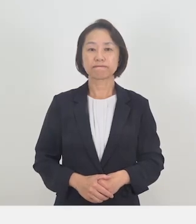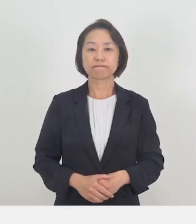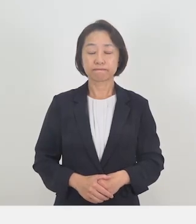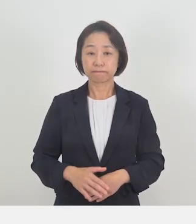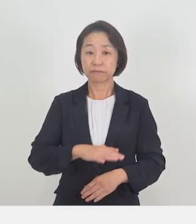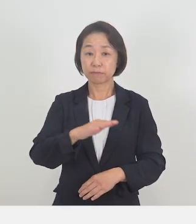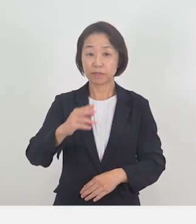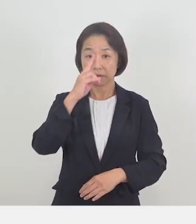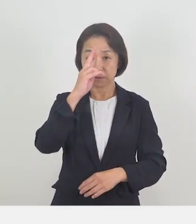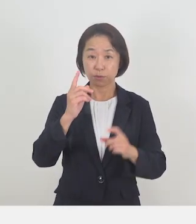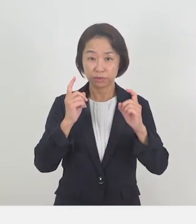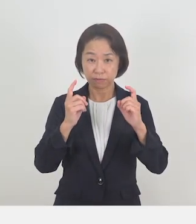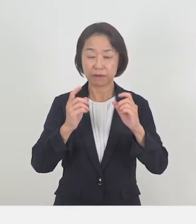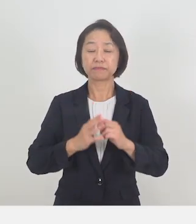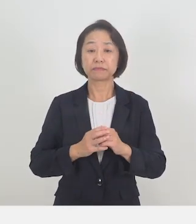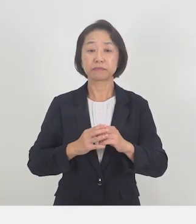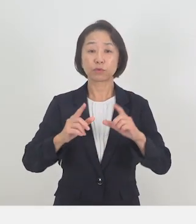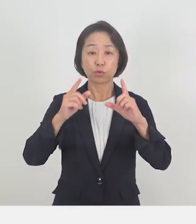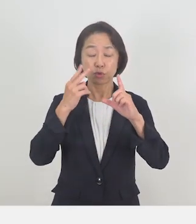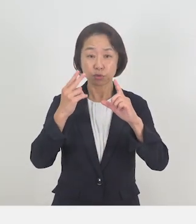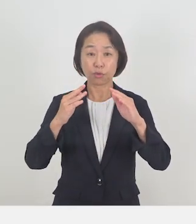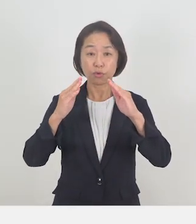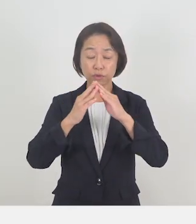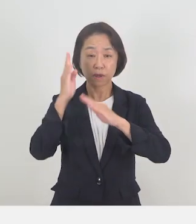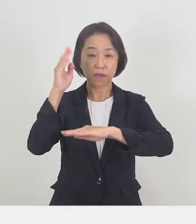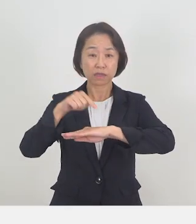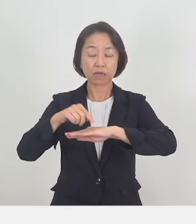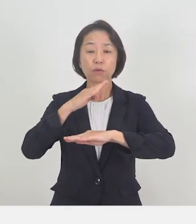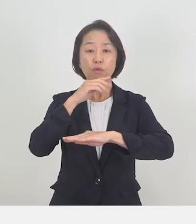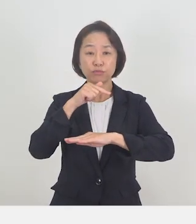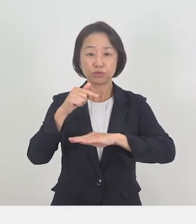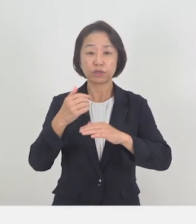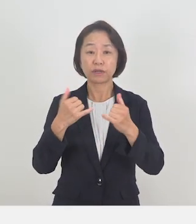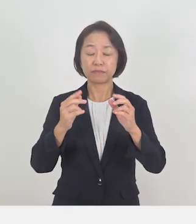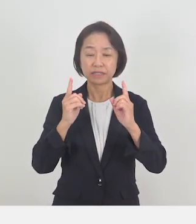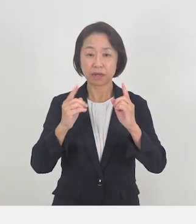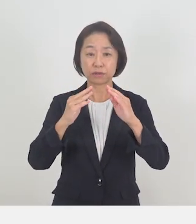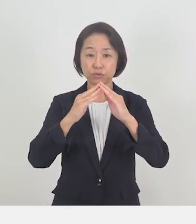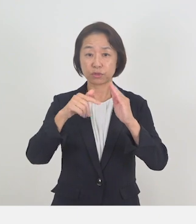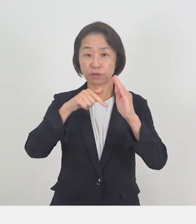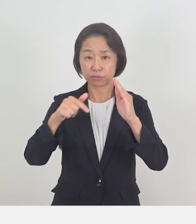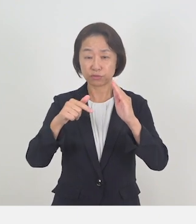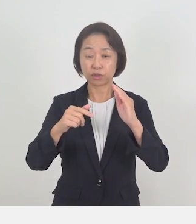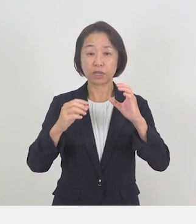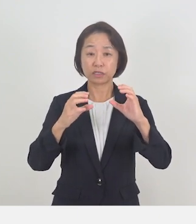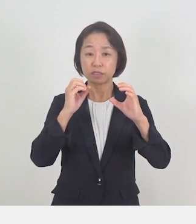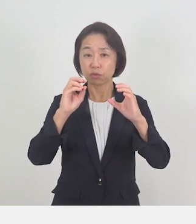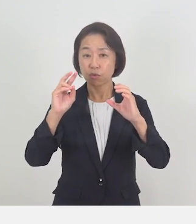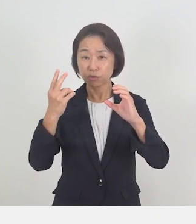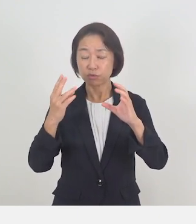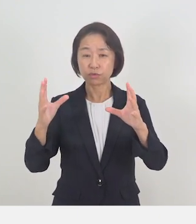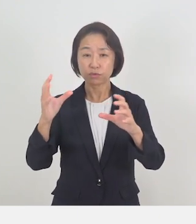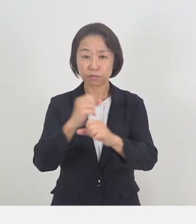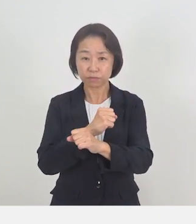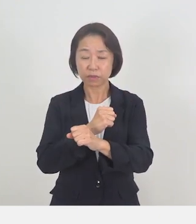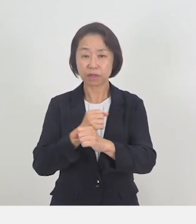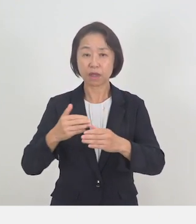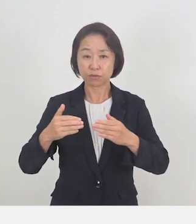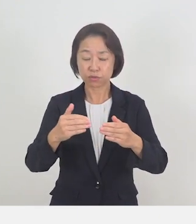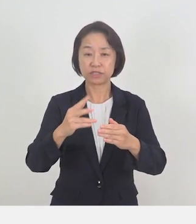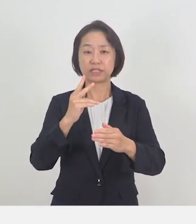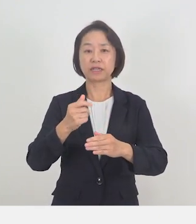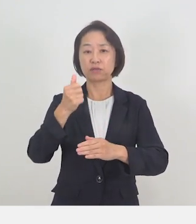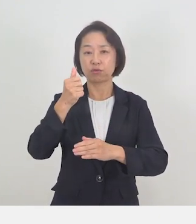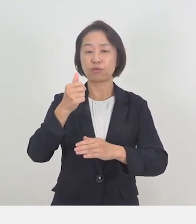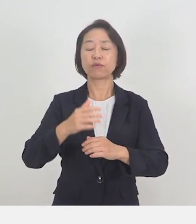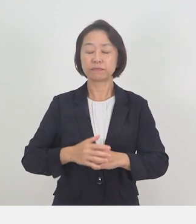皆様こんにちは東京都住宅政策本部民間住宅部脱炭素推進担当課長です皆